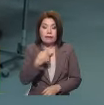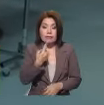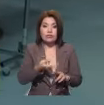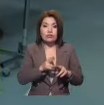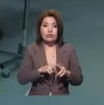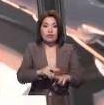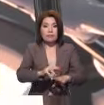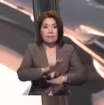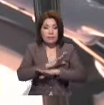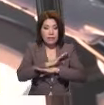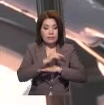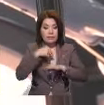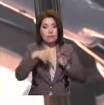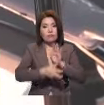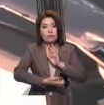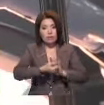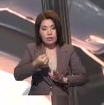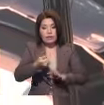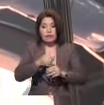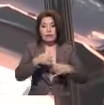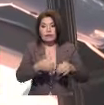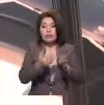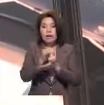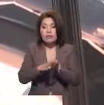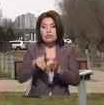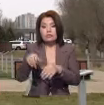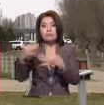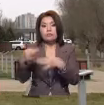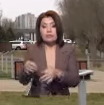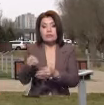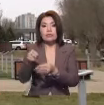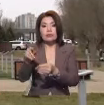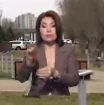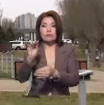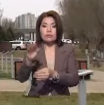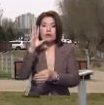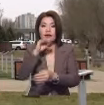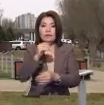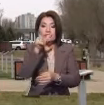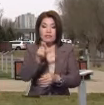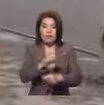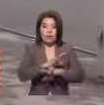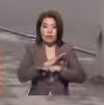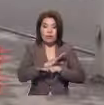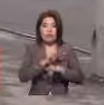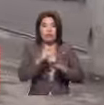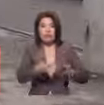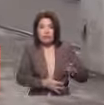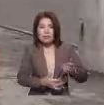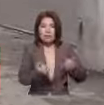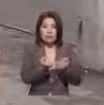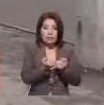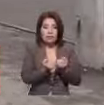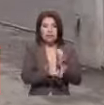мәйіт ағзасын алу арқылы азайта аламыз дейді. Бұған дейінгі денсаулық кодексінде қайтыс болған адамның дене мүшесін еш сұраусыз ала